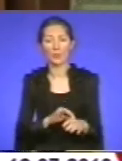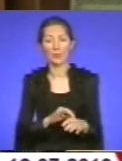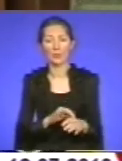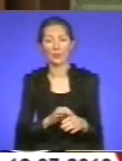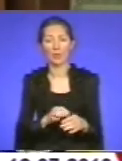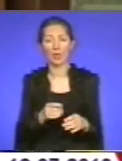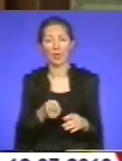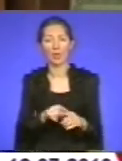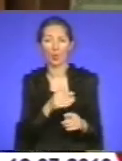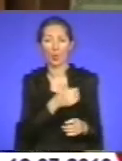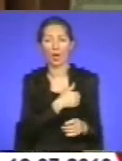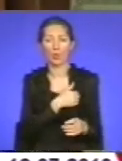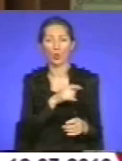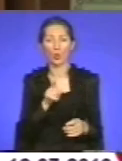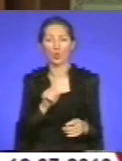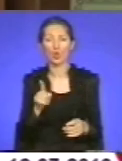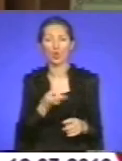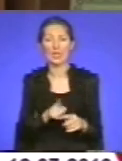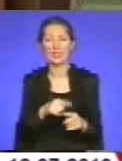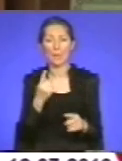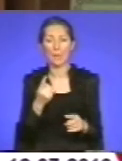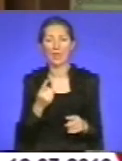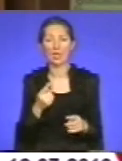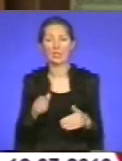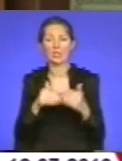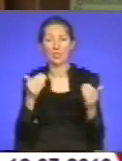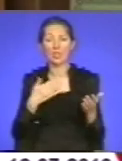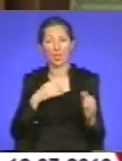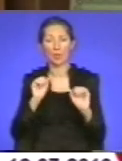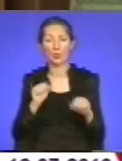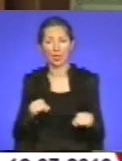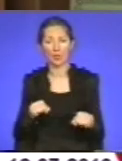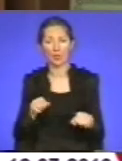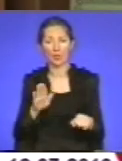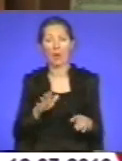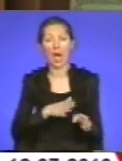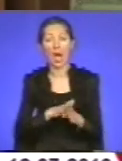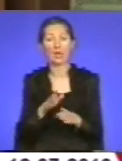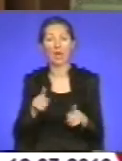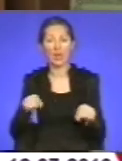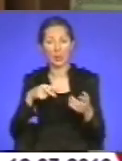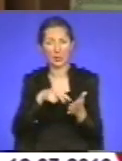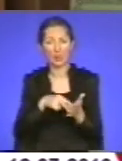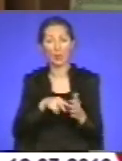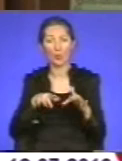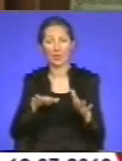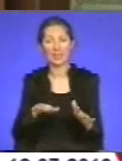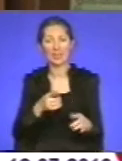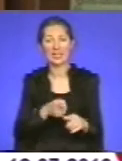Ось, цього прагнемо. Тому що це, по-перше, збільшить наші можливості в реабілітаційному процесі. По-друге,